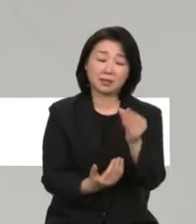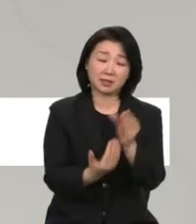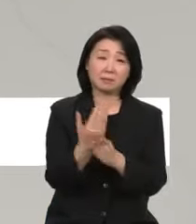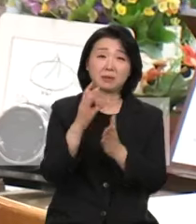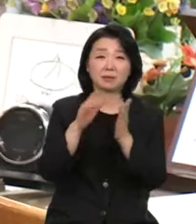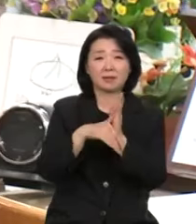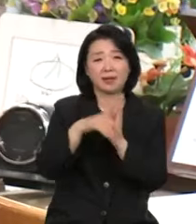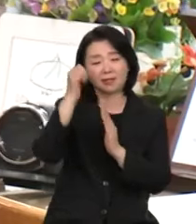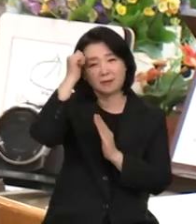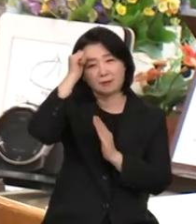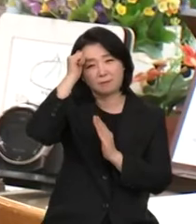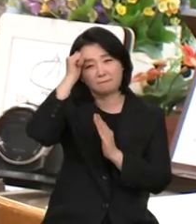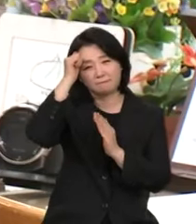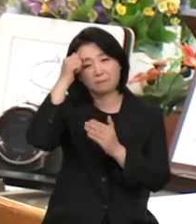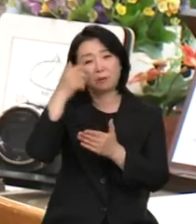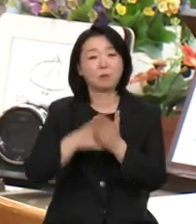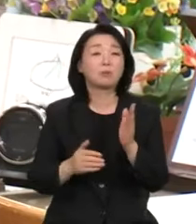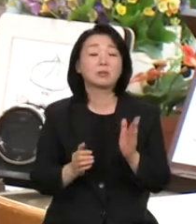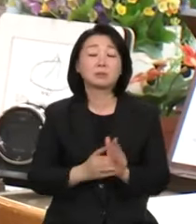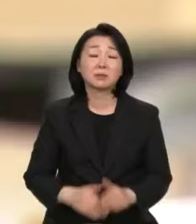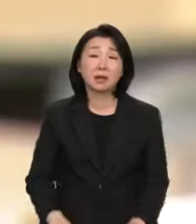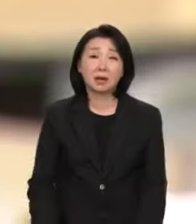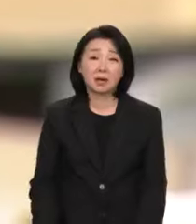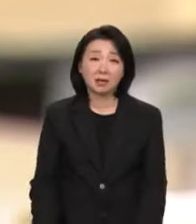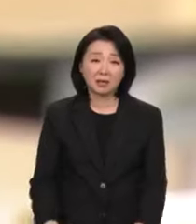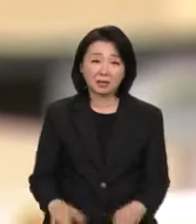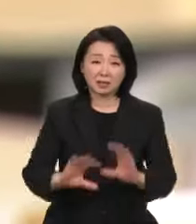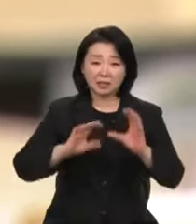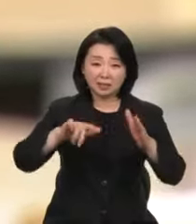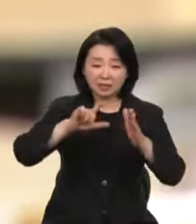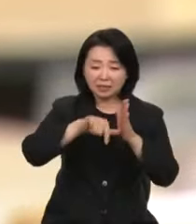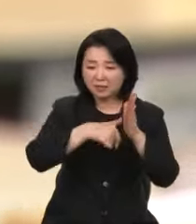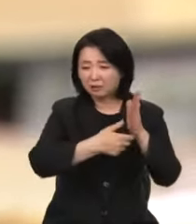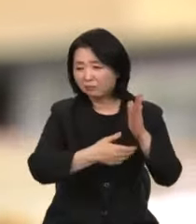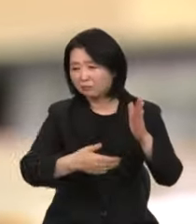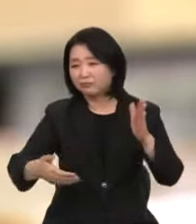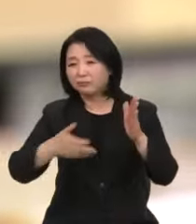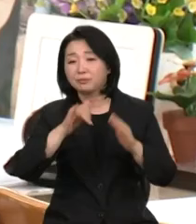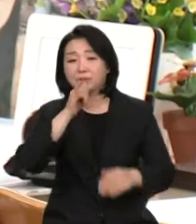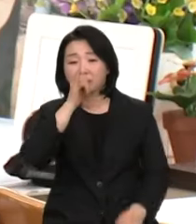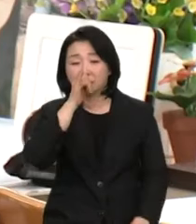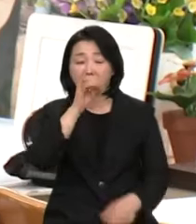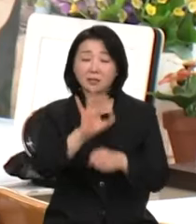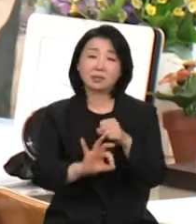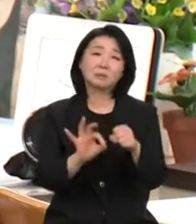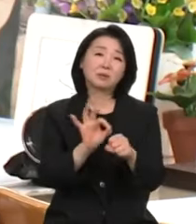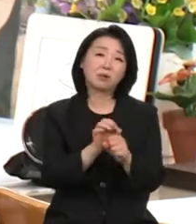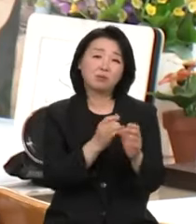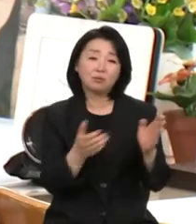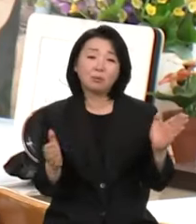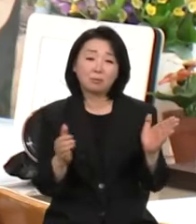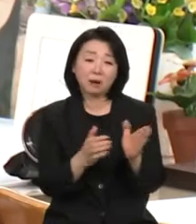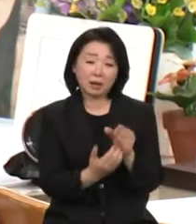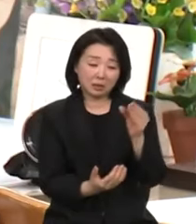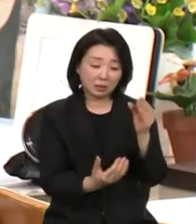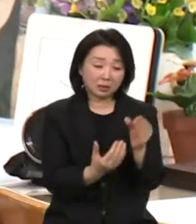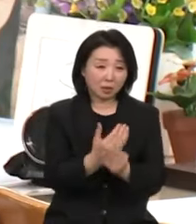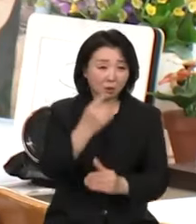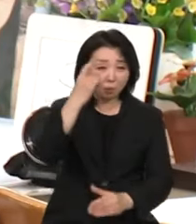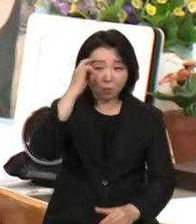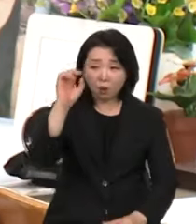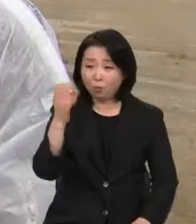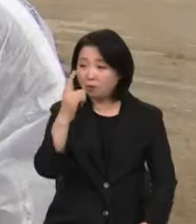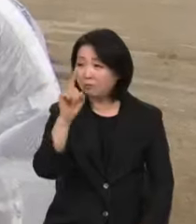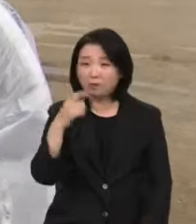있습니다. 하지만 야속한 세상의 시간은 계속 흘러갔습니다. 10년이 흘렀는데 왜 사고가 났는지를 모르고